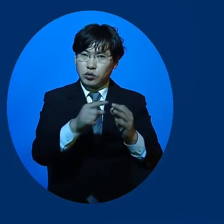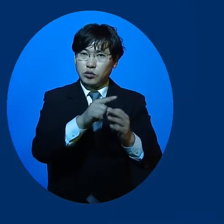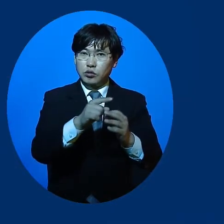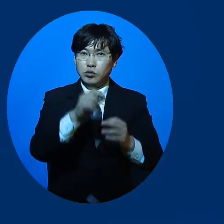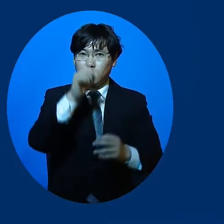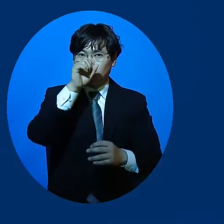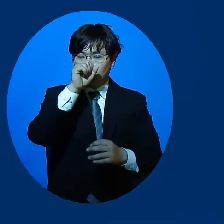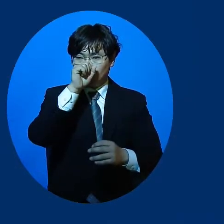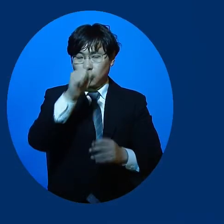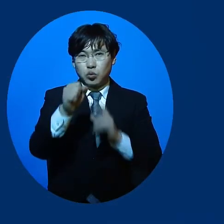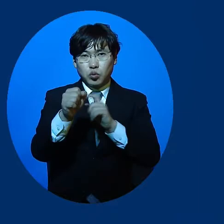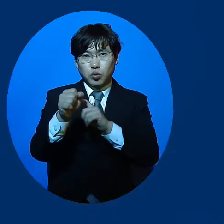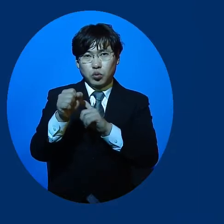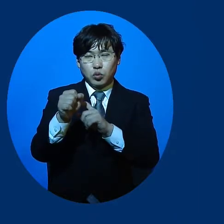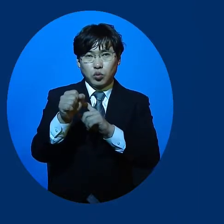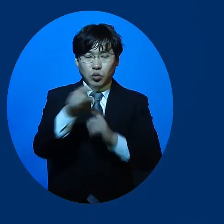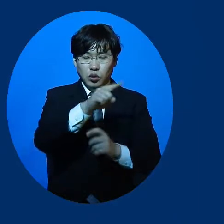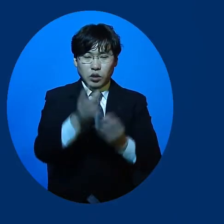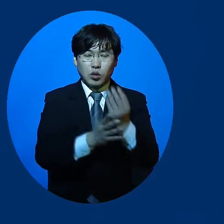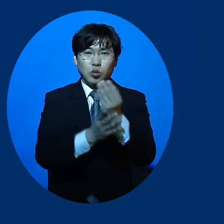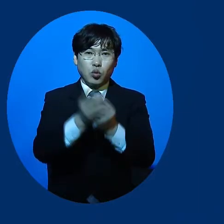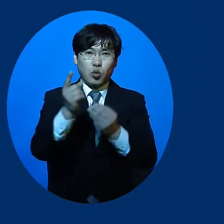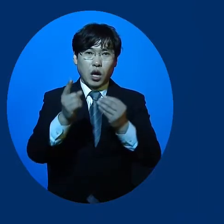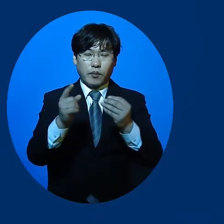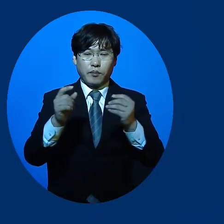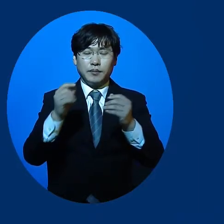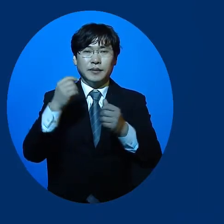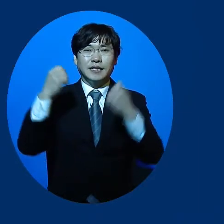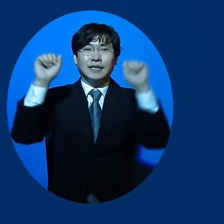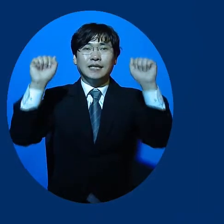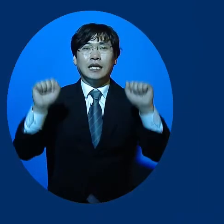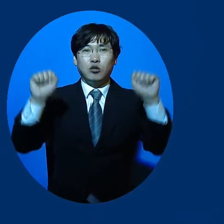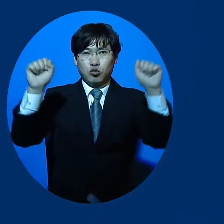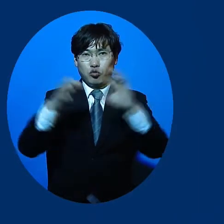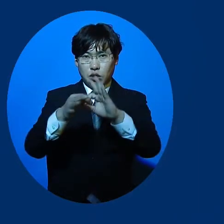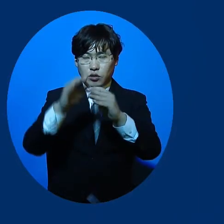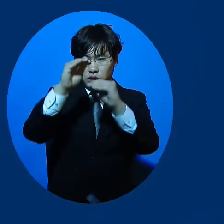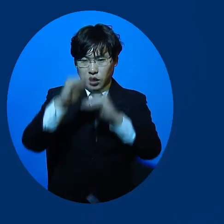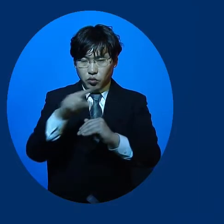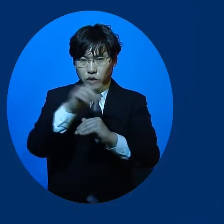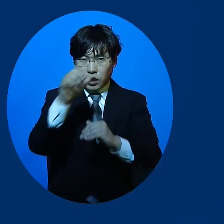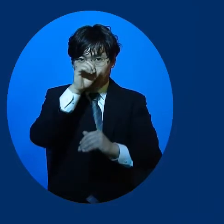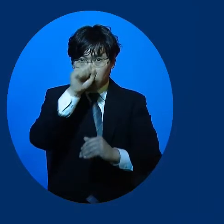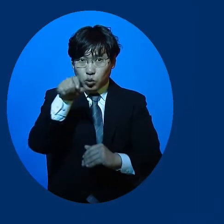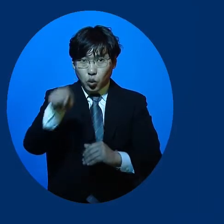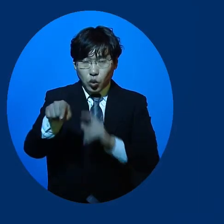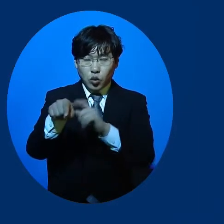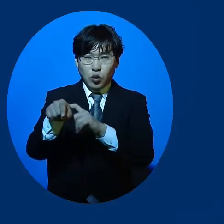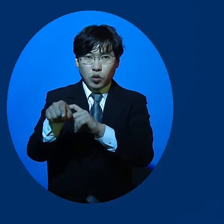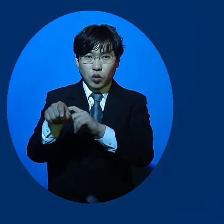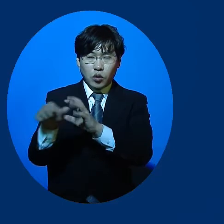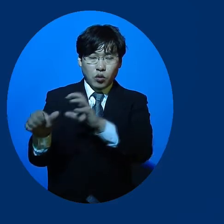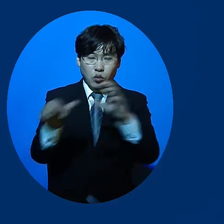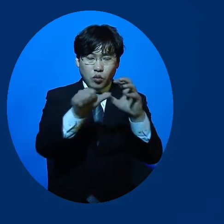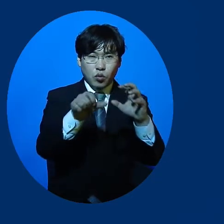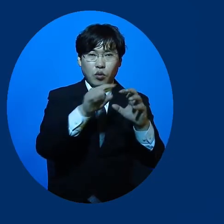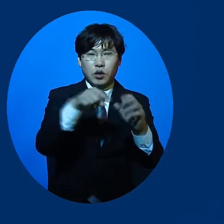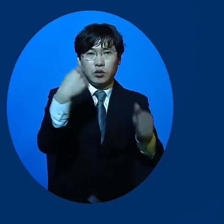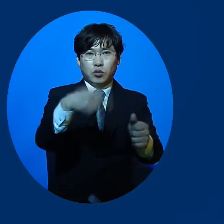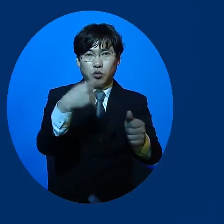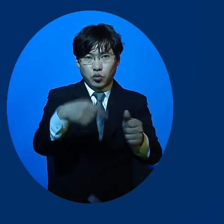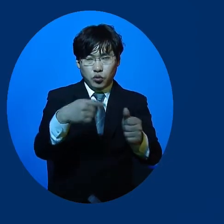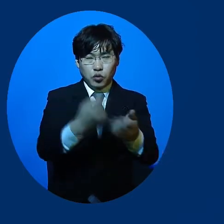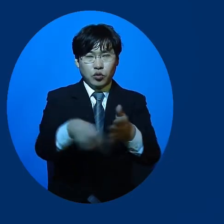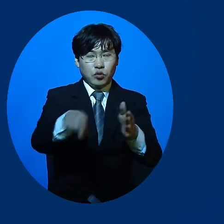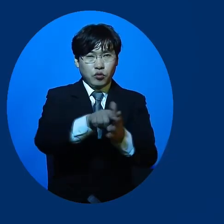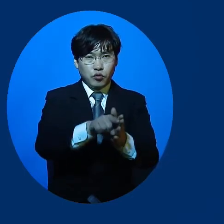장점을 가진 교과가 없다. 그래서 통합체육의 좋은 점을 교육과정에 적용해야